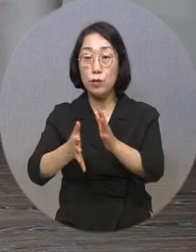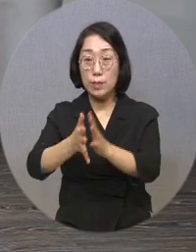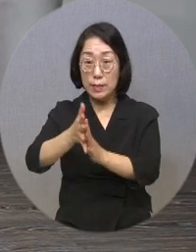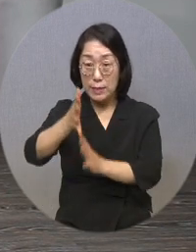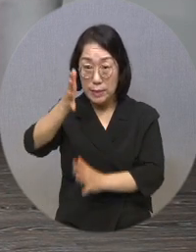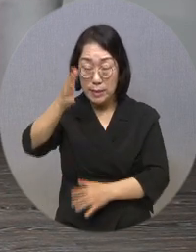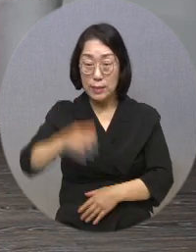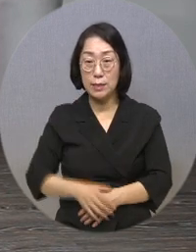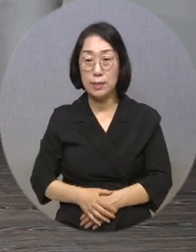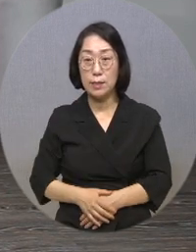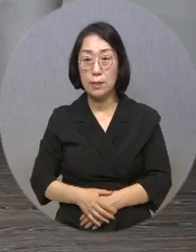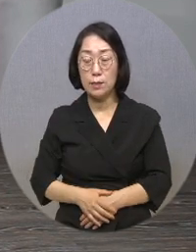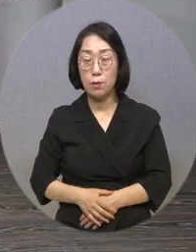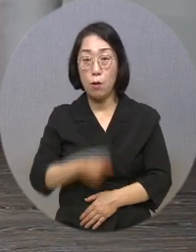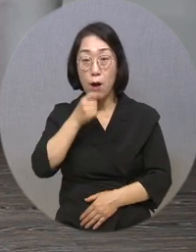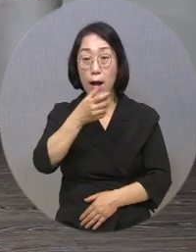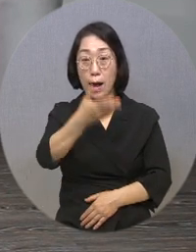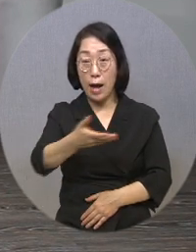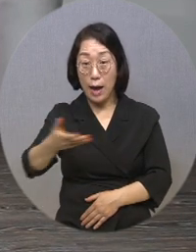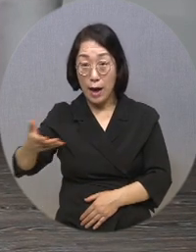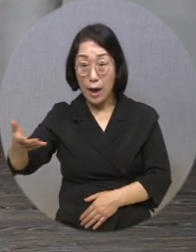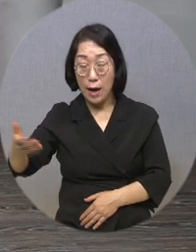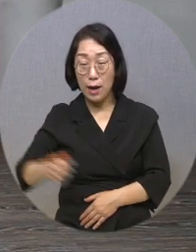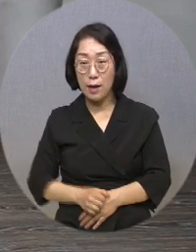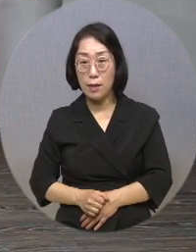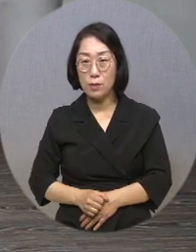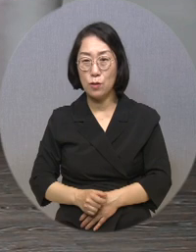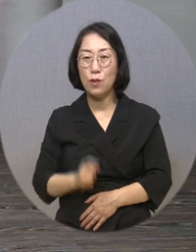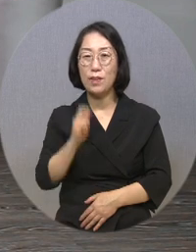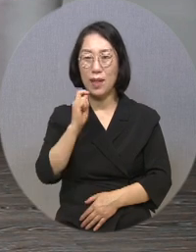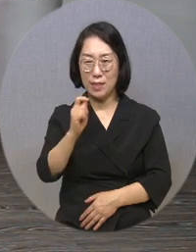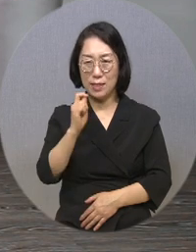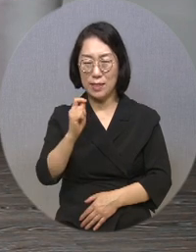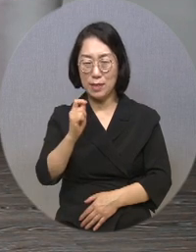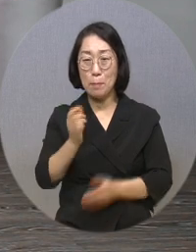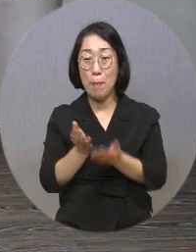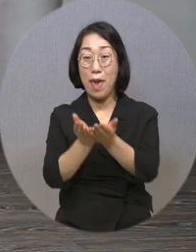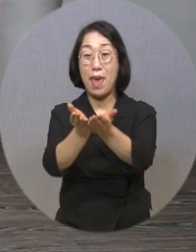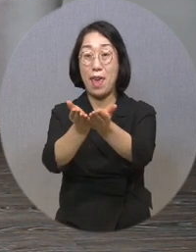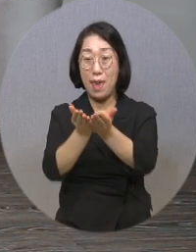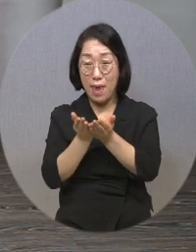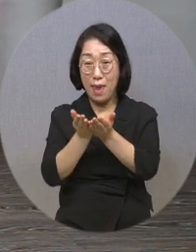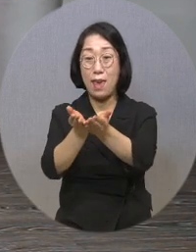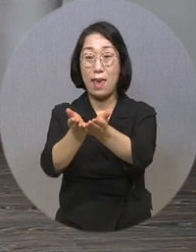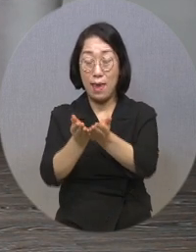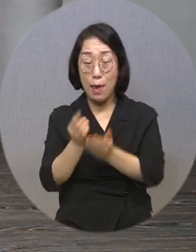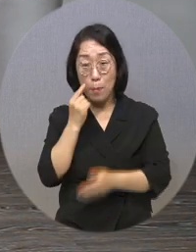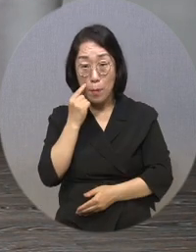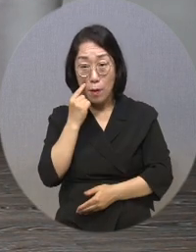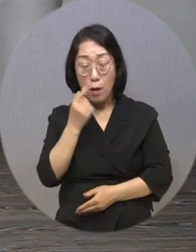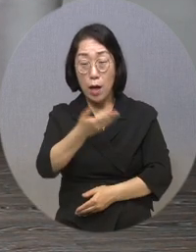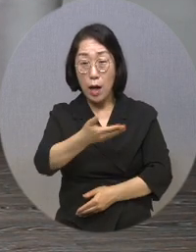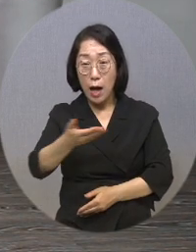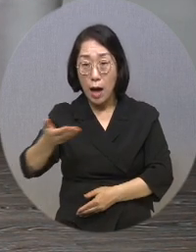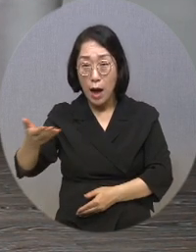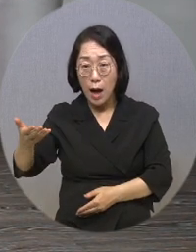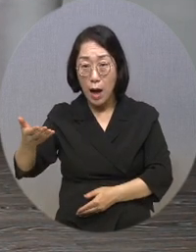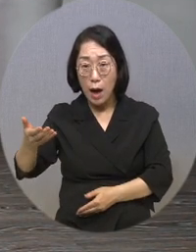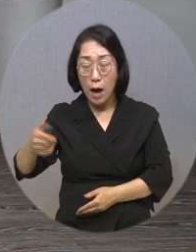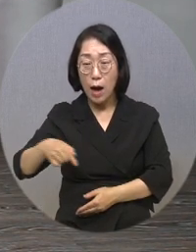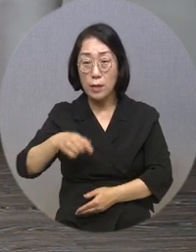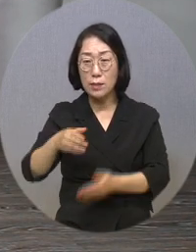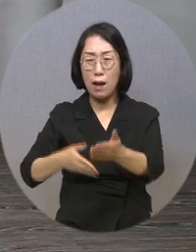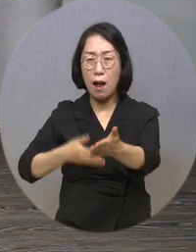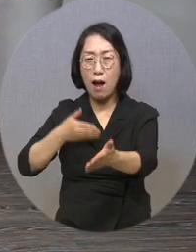수당 택시를 해서 네, 네, 네. 교통편을 하는데 그 실패한 정책이 됐잖아요. 그렇죠, 네. 그 이유는 한강 접안 시절까지